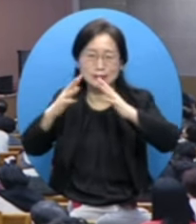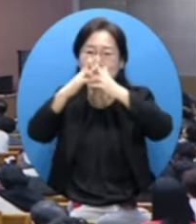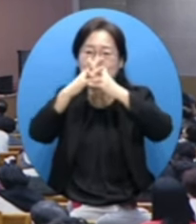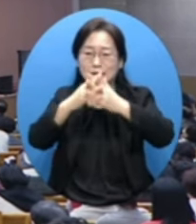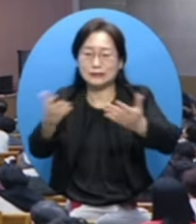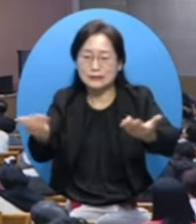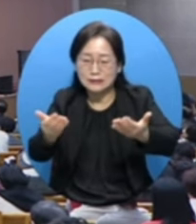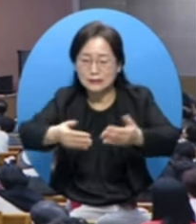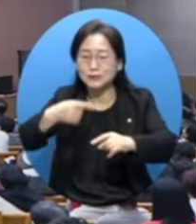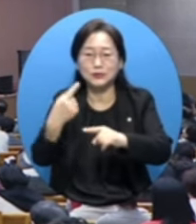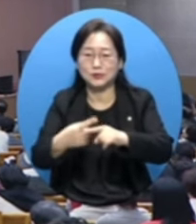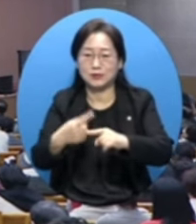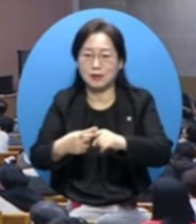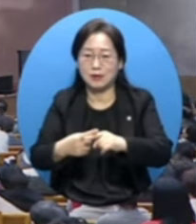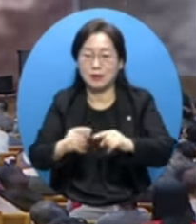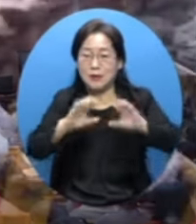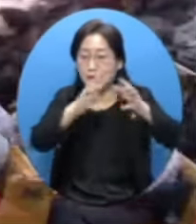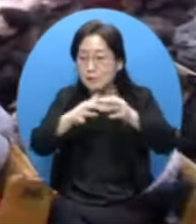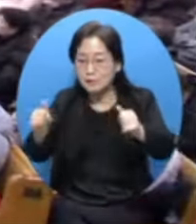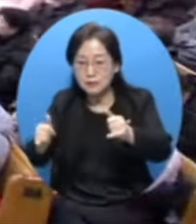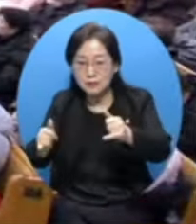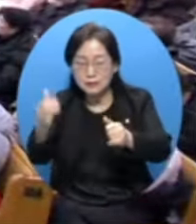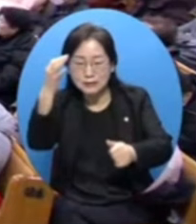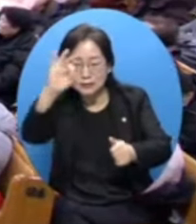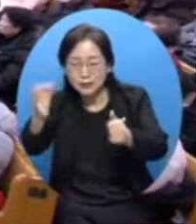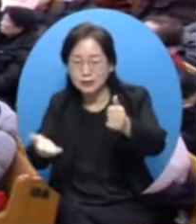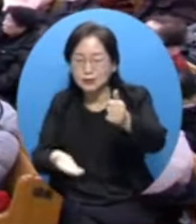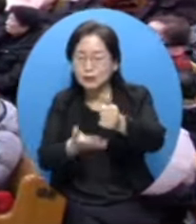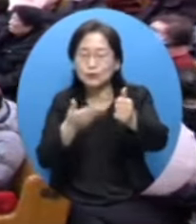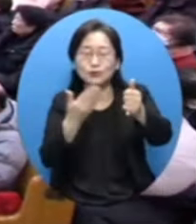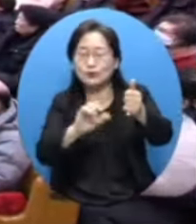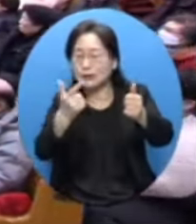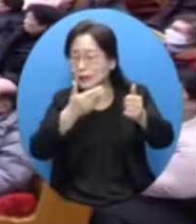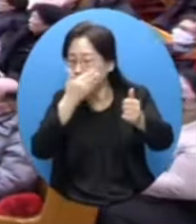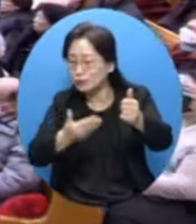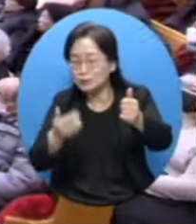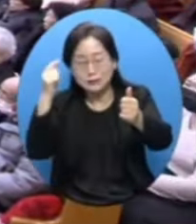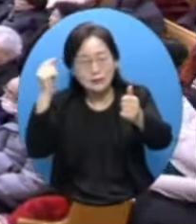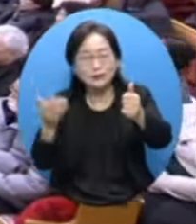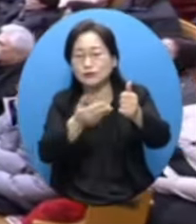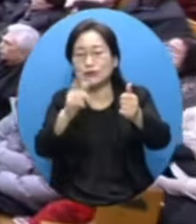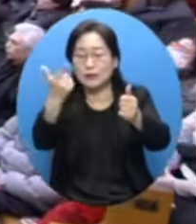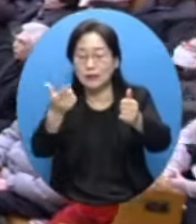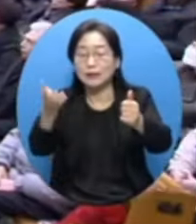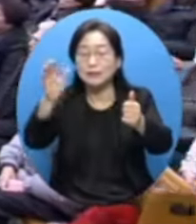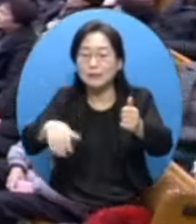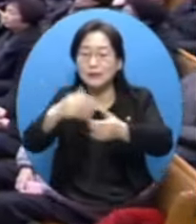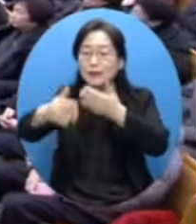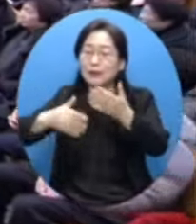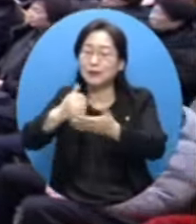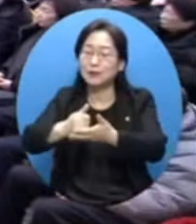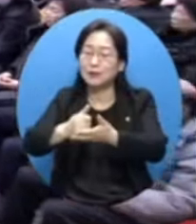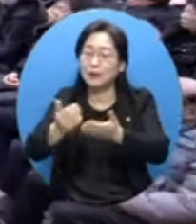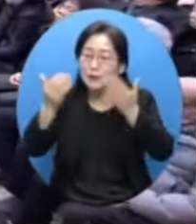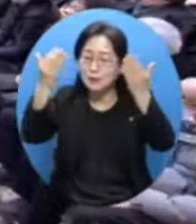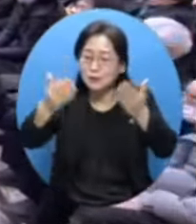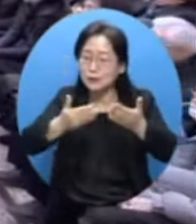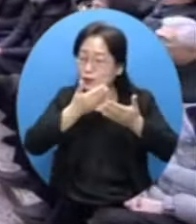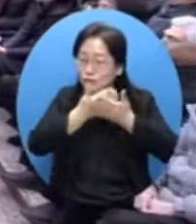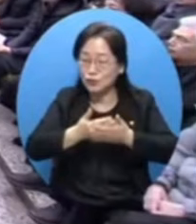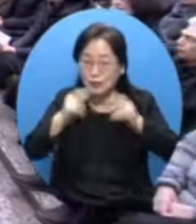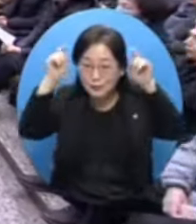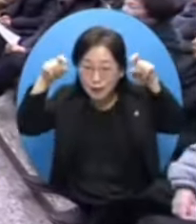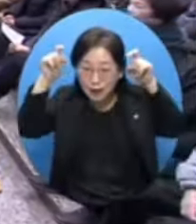신분입니다 그들은 세상 사람들이 알아주지 않아도 귀 여기지 않아도 하나님께 바칠 귀한 양들을 보호하기 위해서 깊은